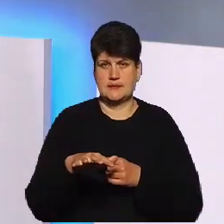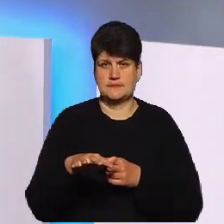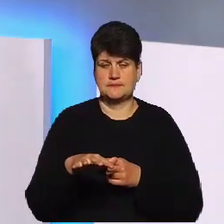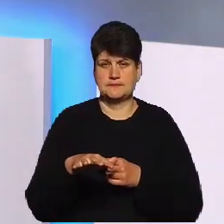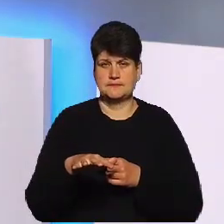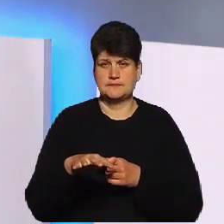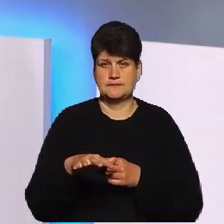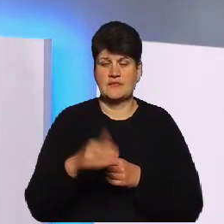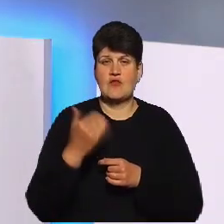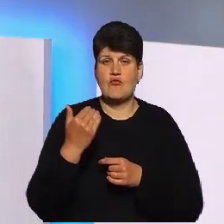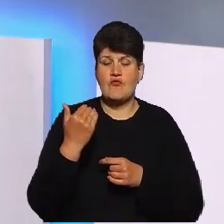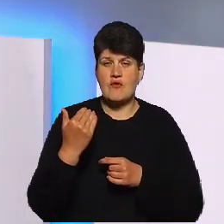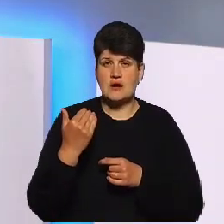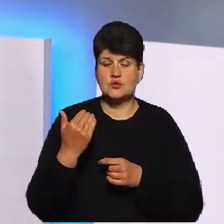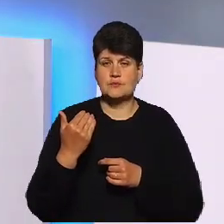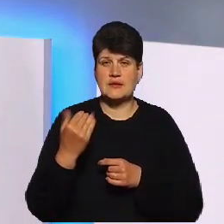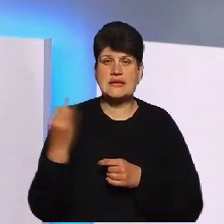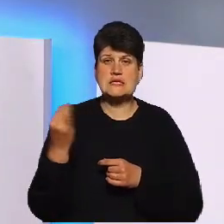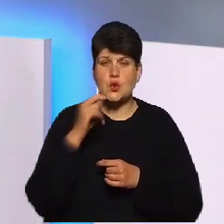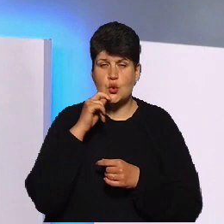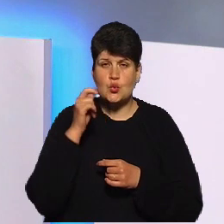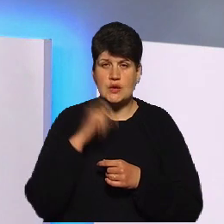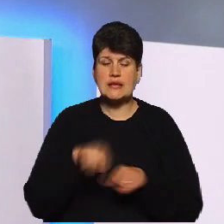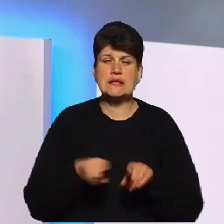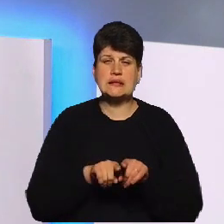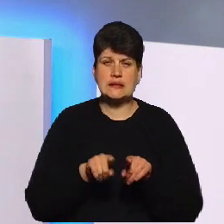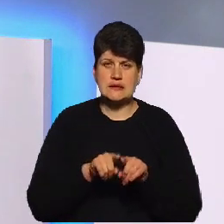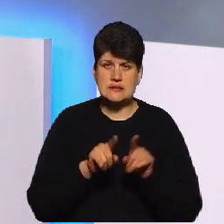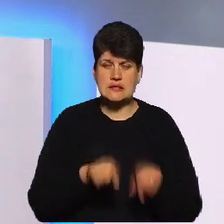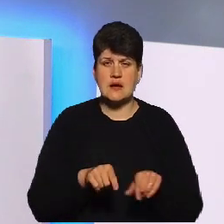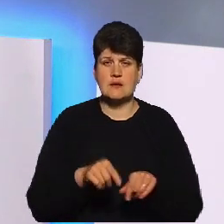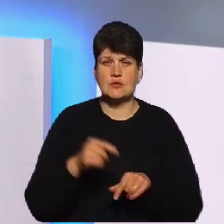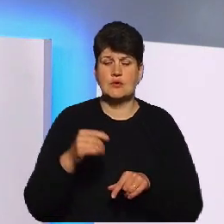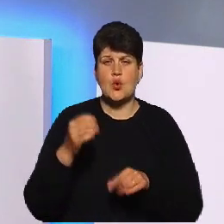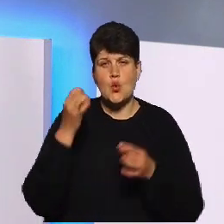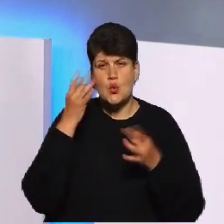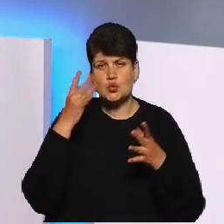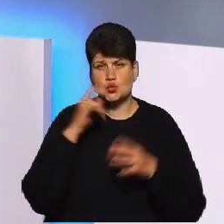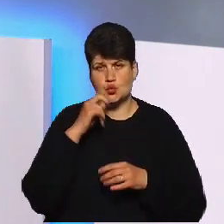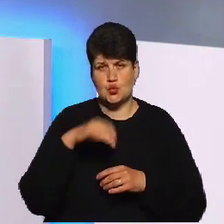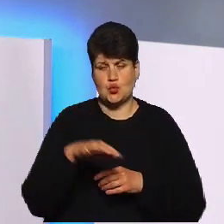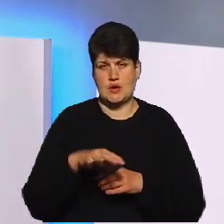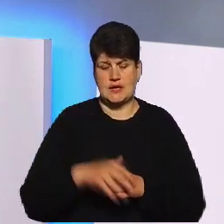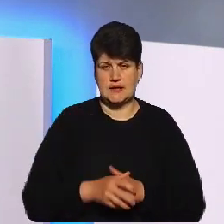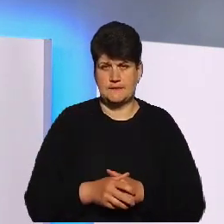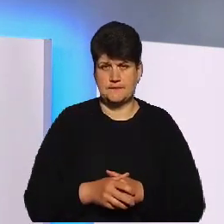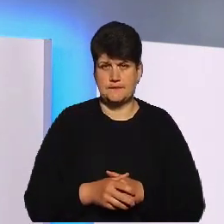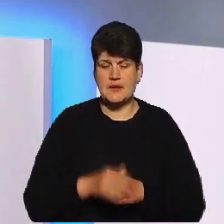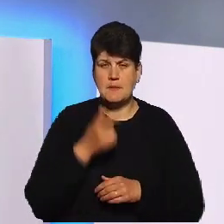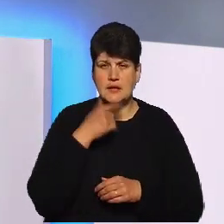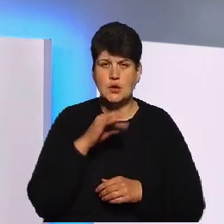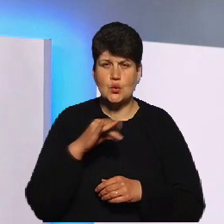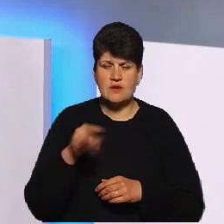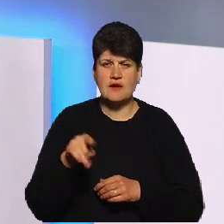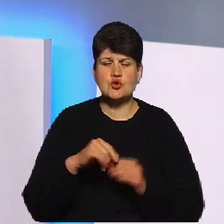Вашому сину було... Історію України і так само культуру України. Пане Юрію, вашому сину було 17 років, так,